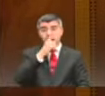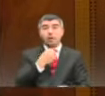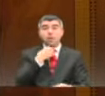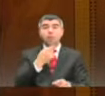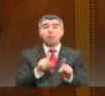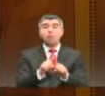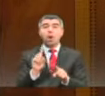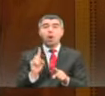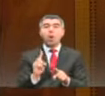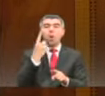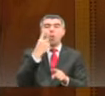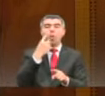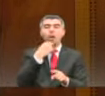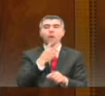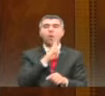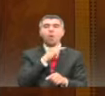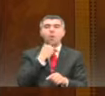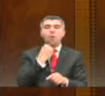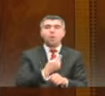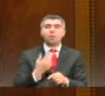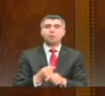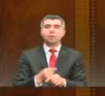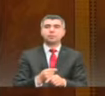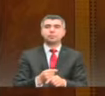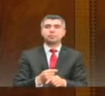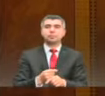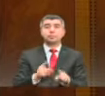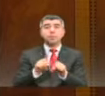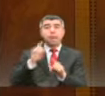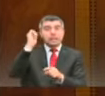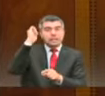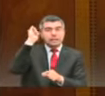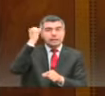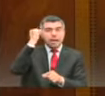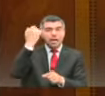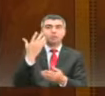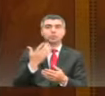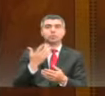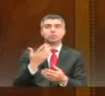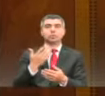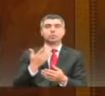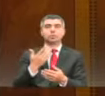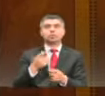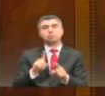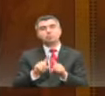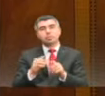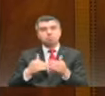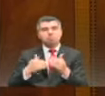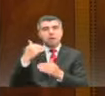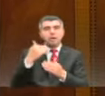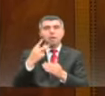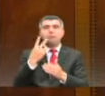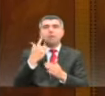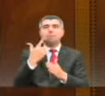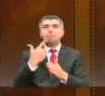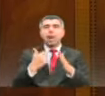مرة في البدء في تمكين المتدربين في التكوين المهني ما بعد البكالوريا من منحة